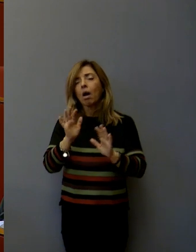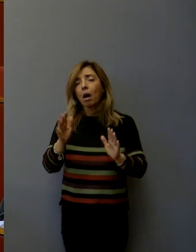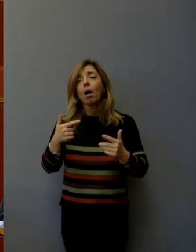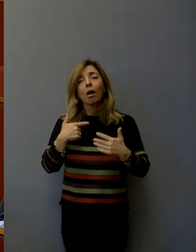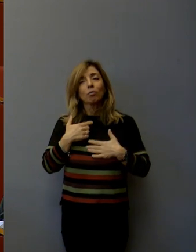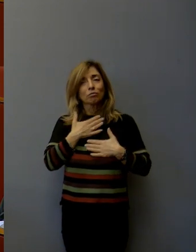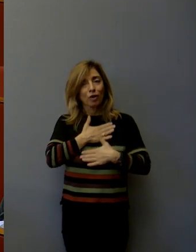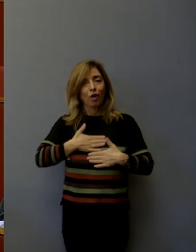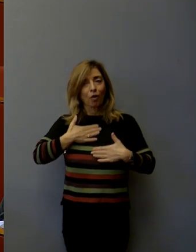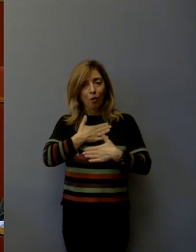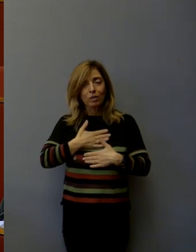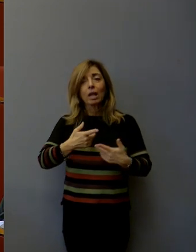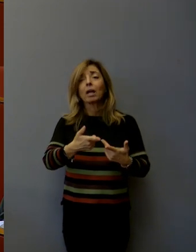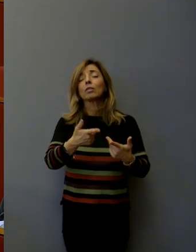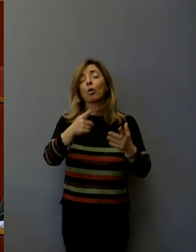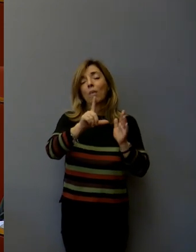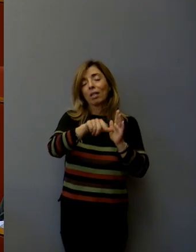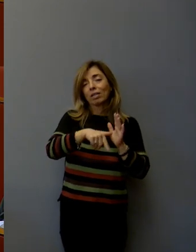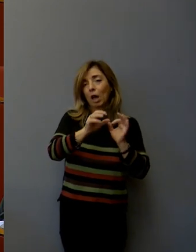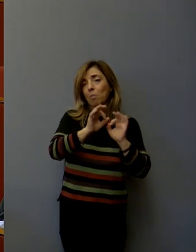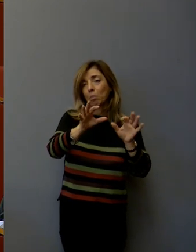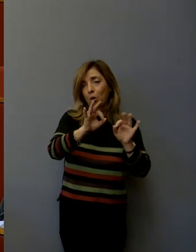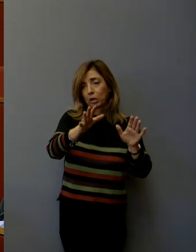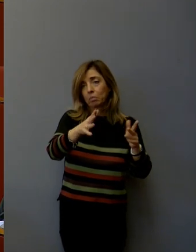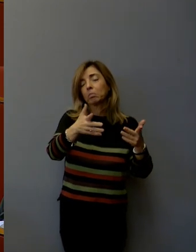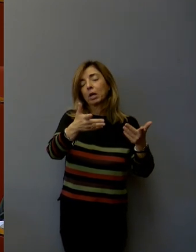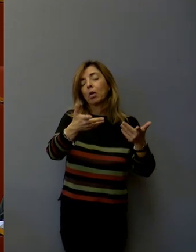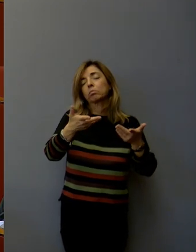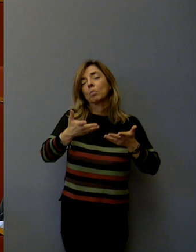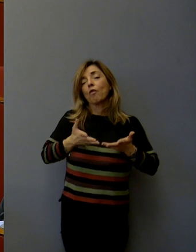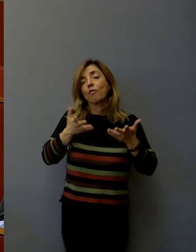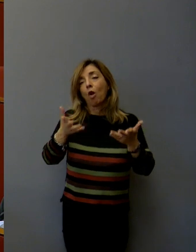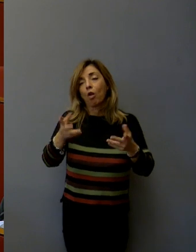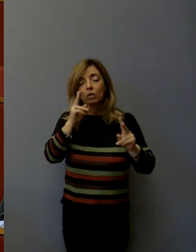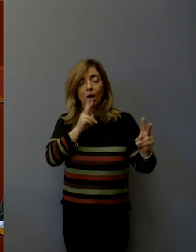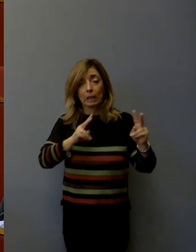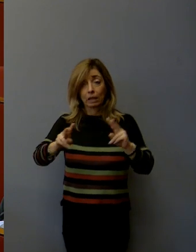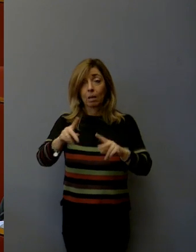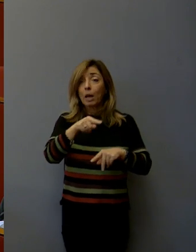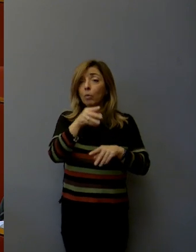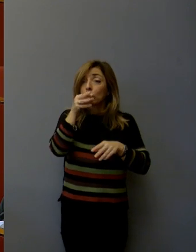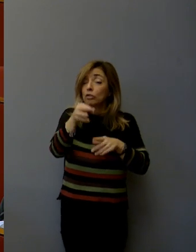nel loro tempo libero per farlo ma questa non ha una politica di sicurezza urbana